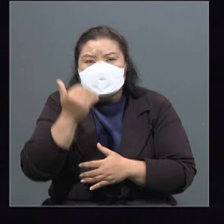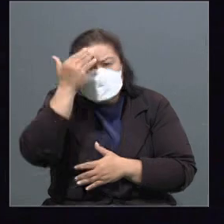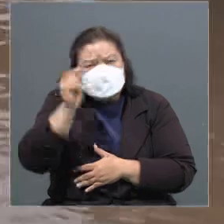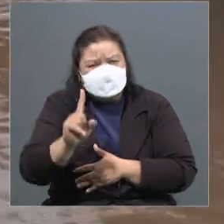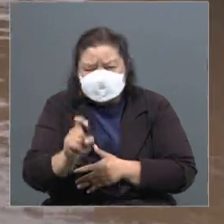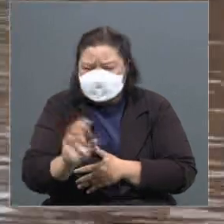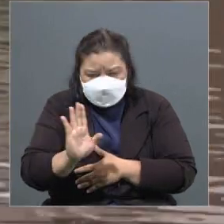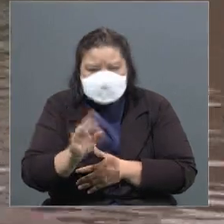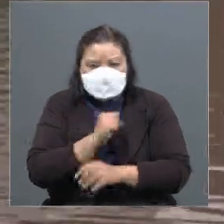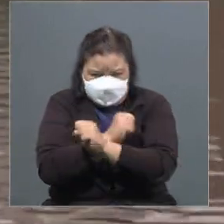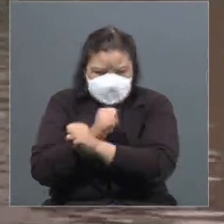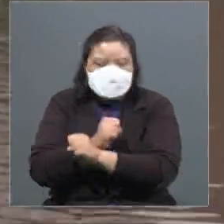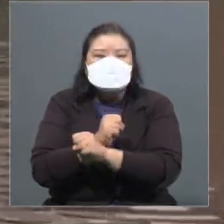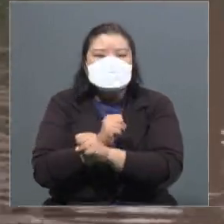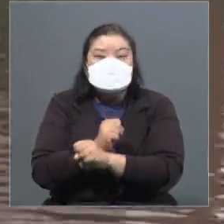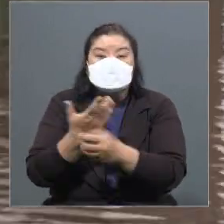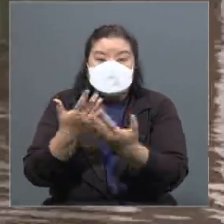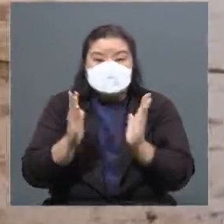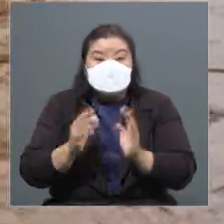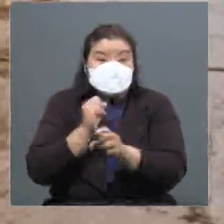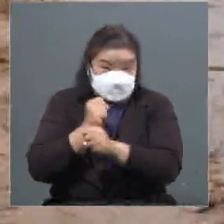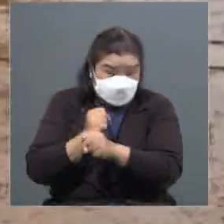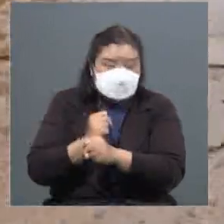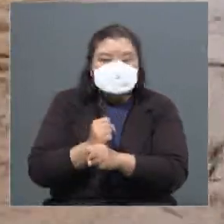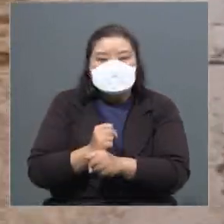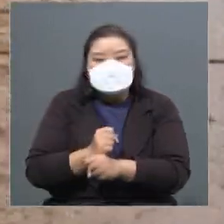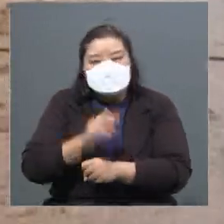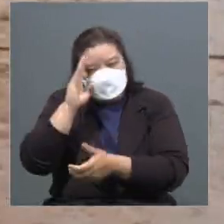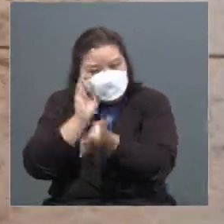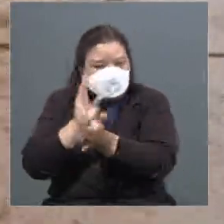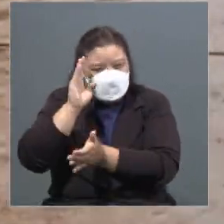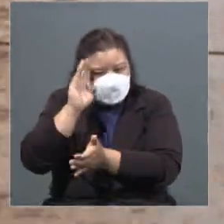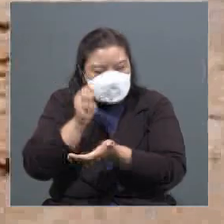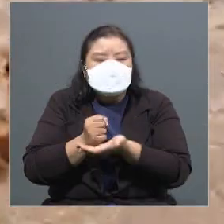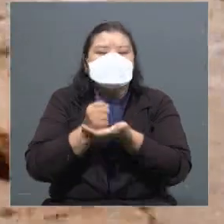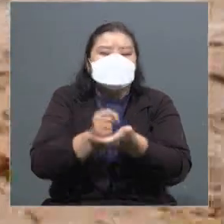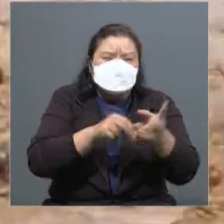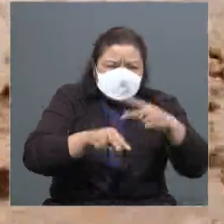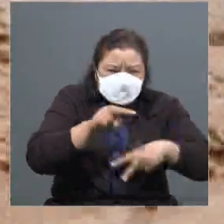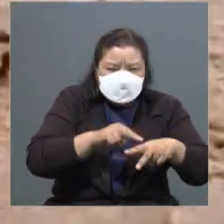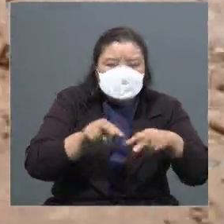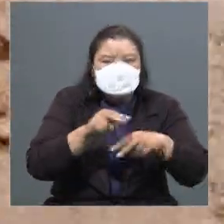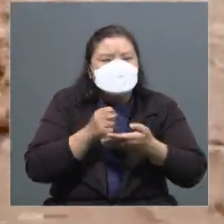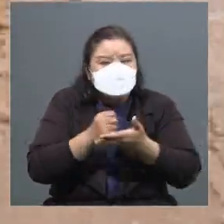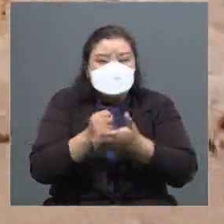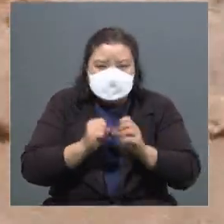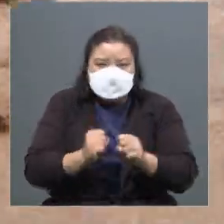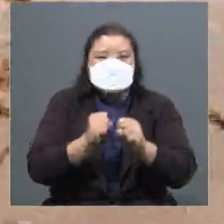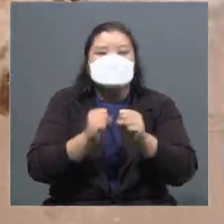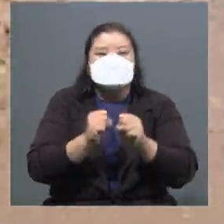นะคะแล้วก็เจ้าหน้าที่รัฐเนี่ยก็จะต้องรักษาความปลอดภัยในทรัพย์สินของพี่น้องประชาชนให้ได้มาก